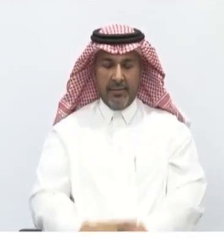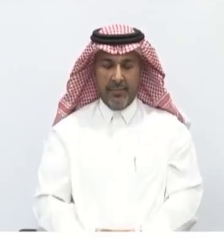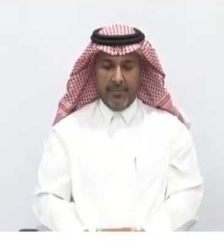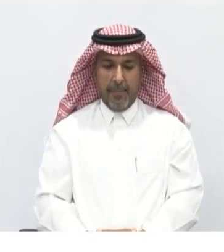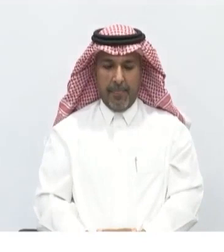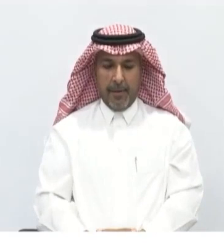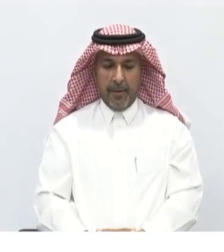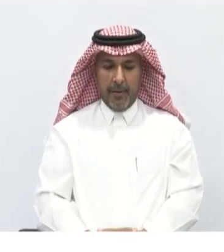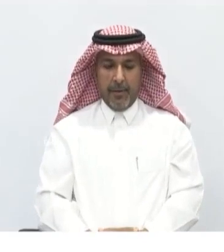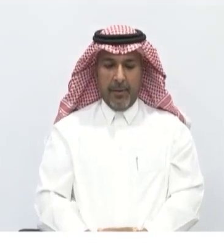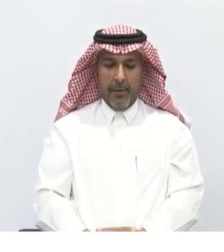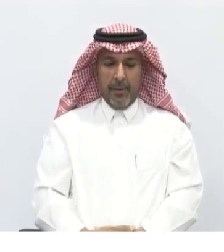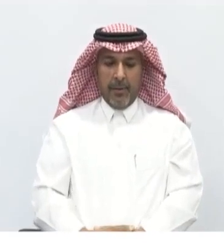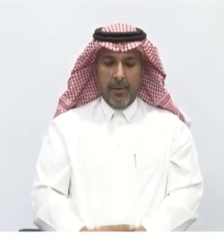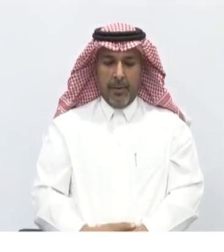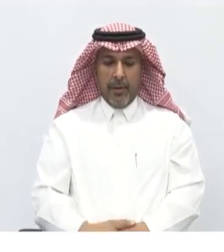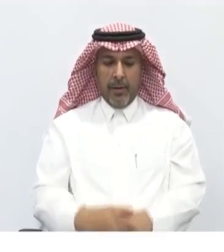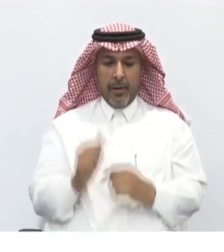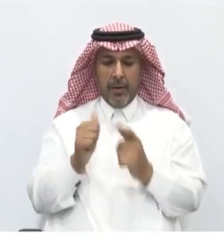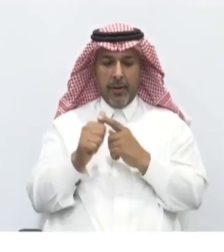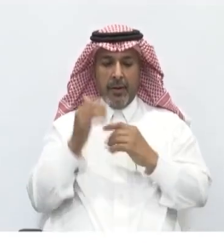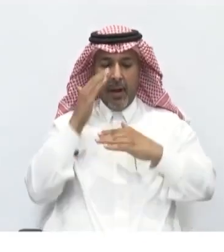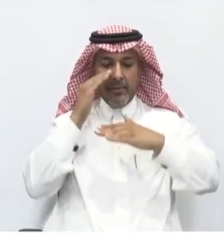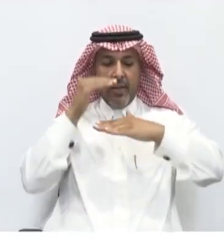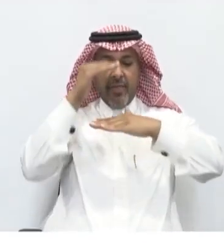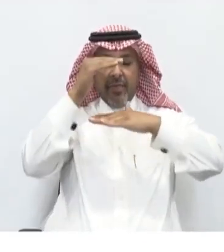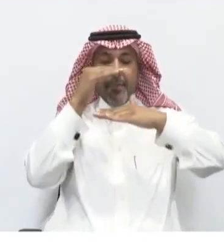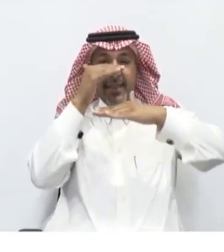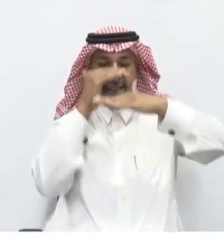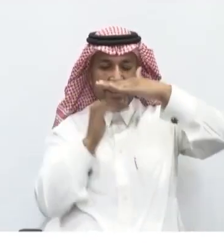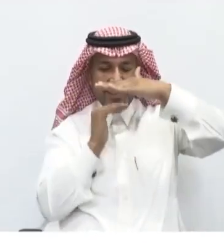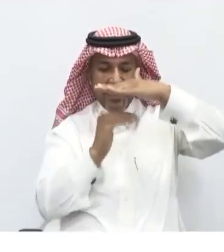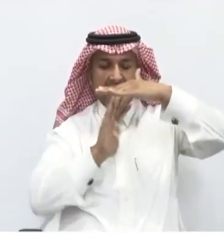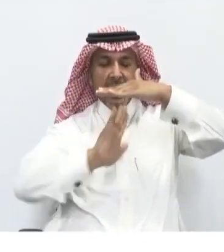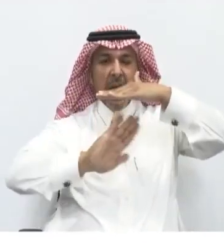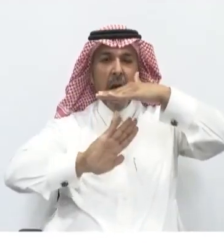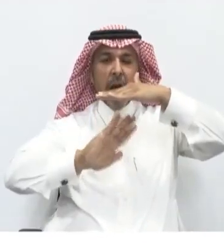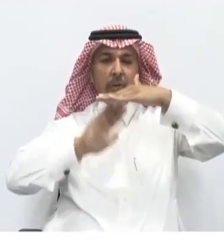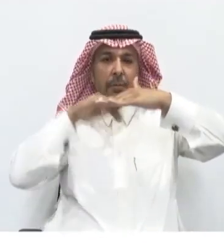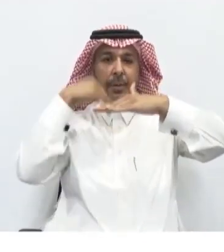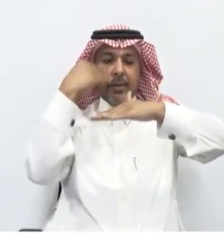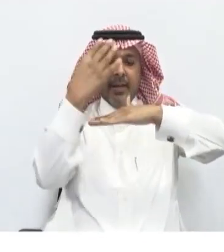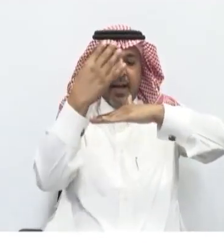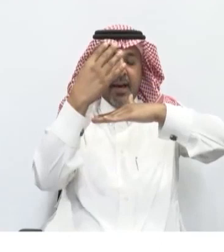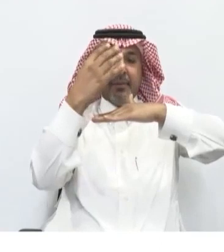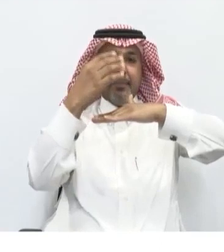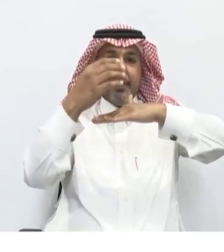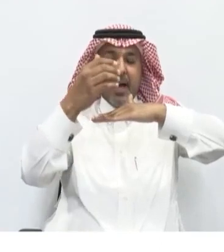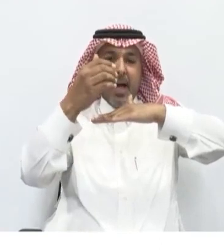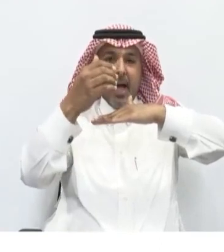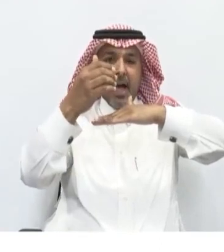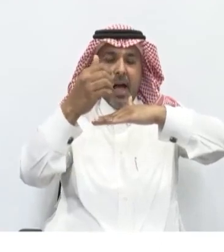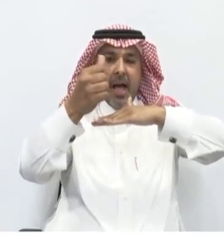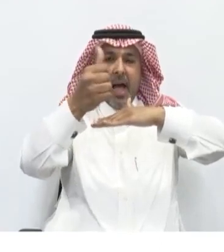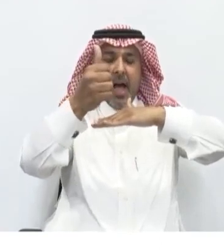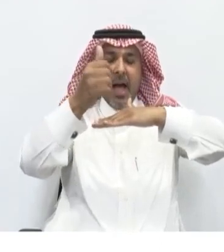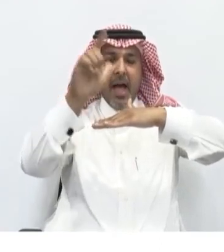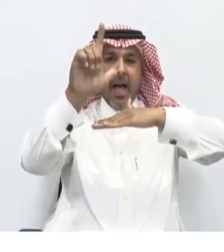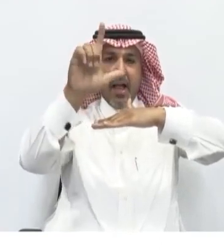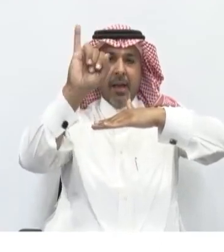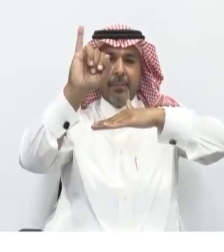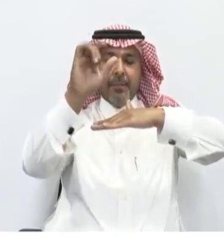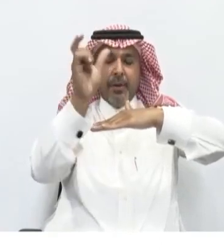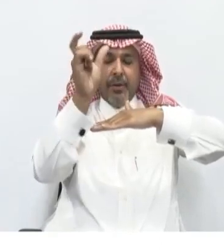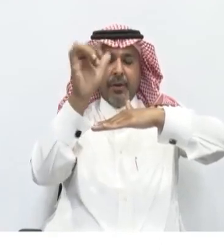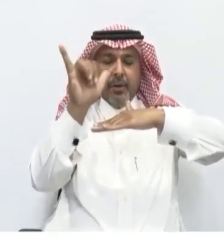الاكسجين اذا الاكسجين تكون نسب بينه وبين مره وبين الالمنيوم ومره بين اكسيد